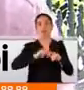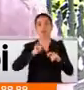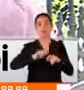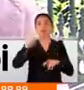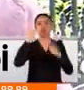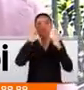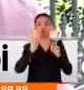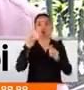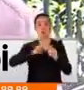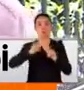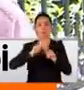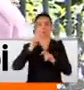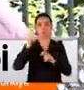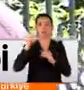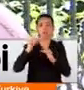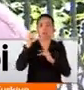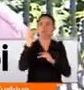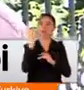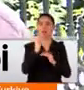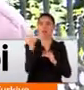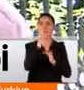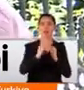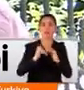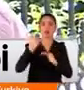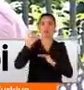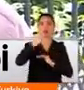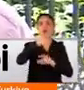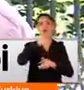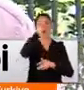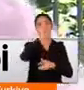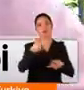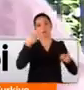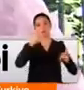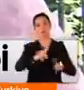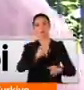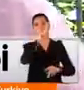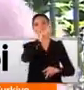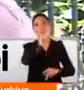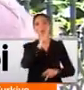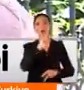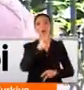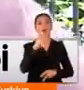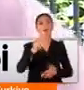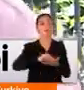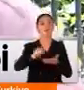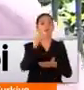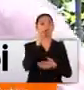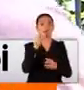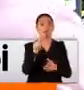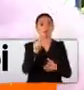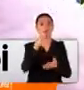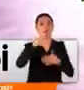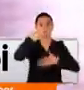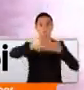caminin yapılışından birkaç ay sonra Katip Sinan vefat eder. Katip Sinan'ı her Müslüman gibi